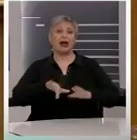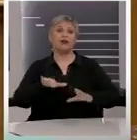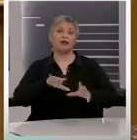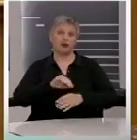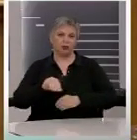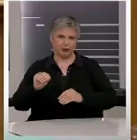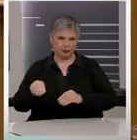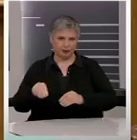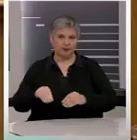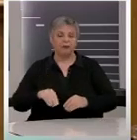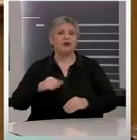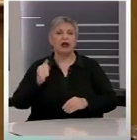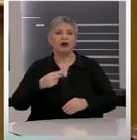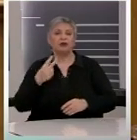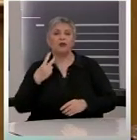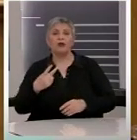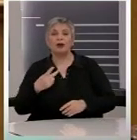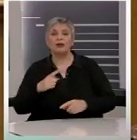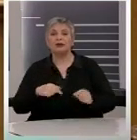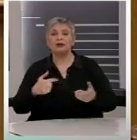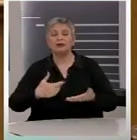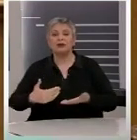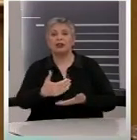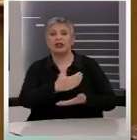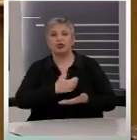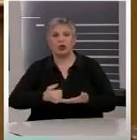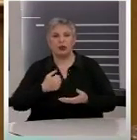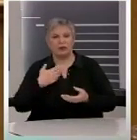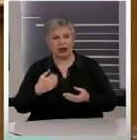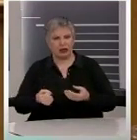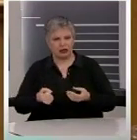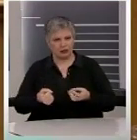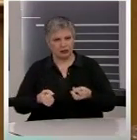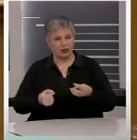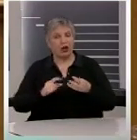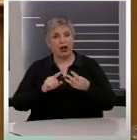πλούσιο νοικοκυριό στο 3/4.